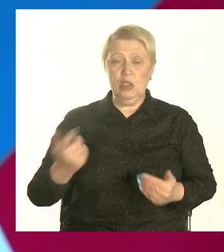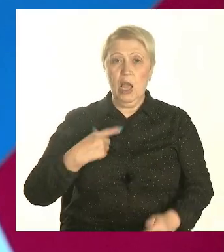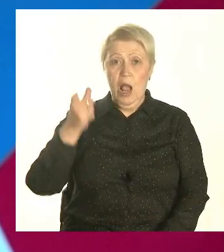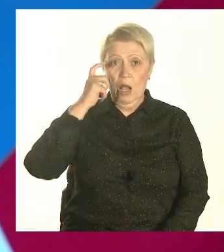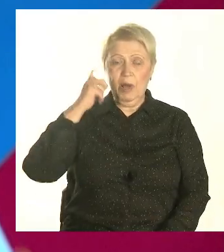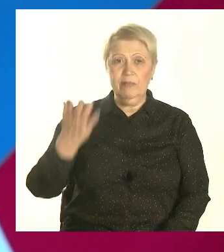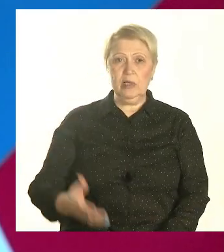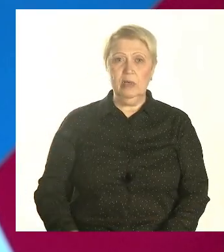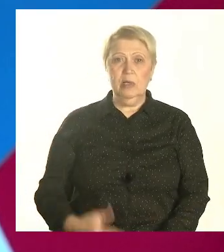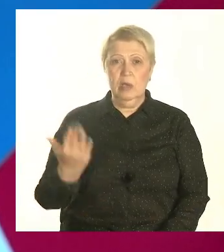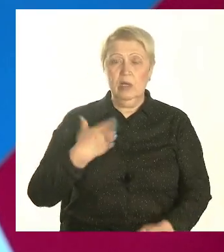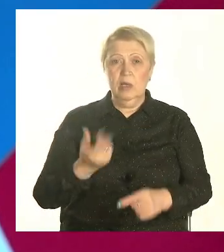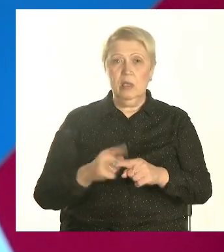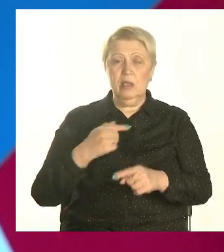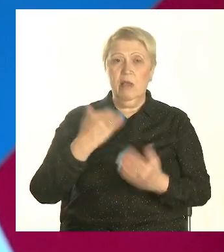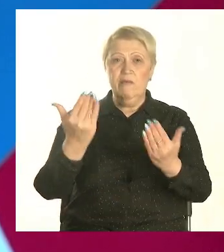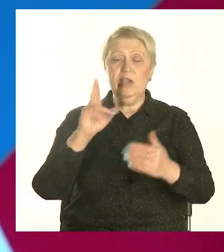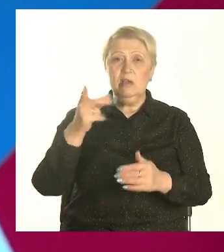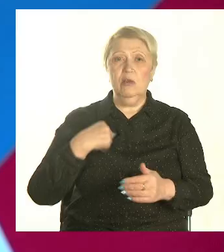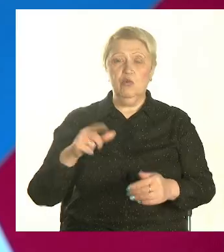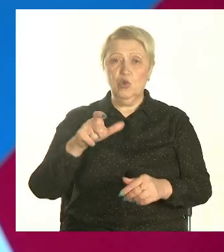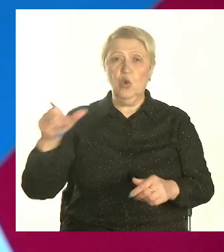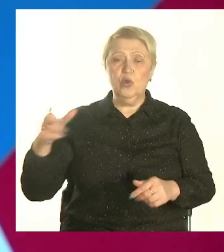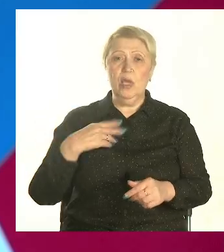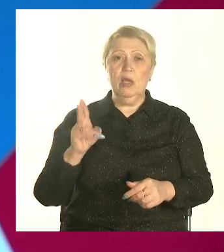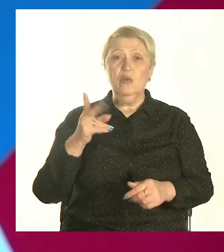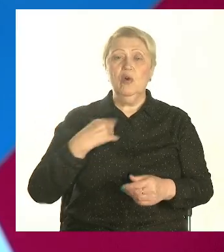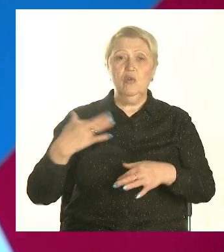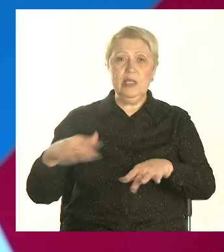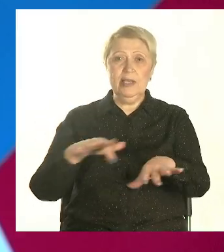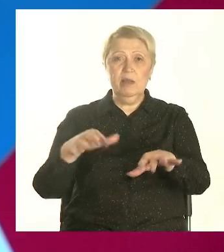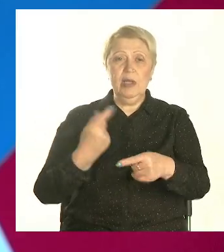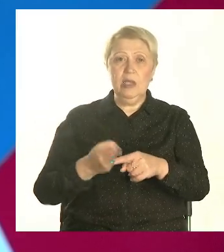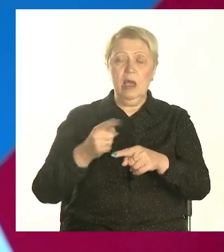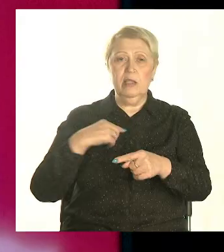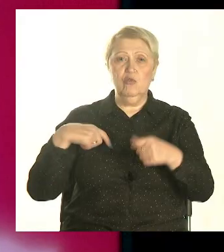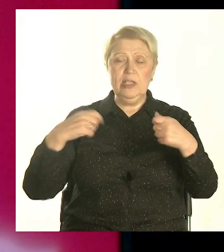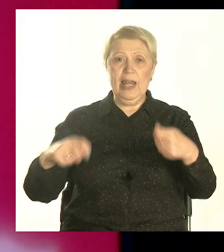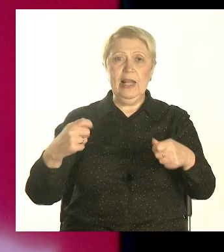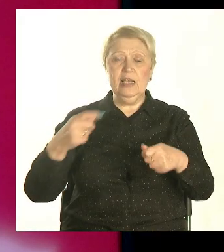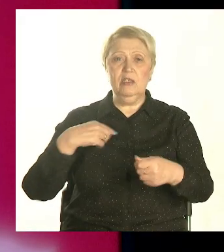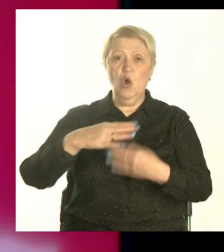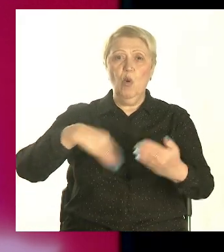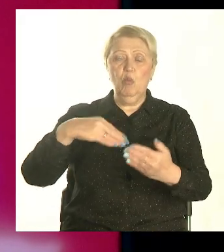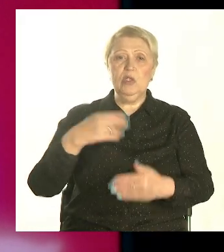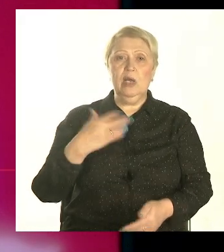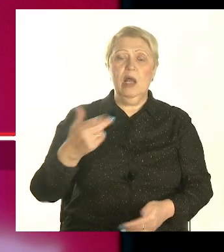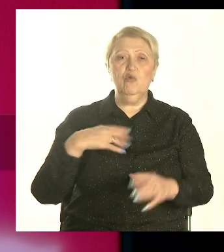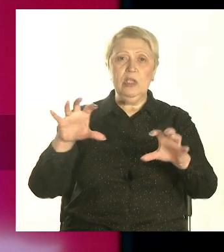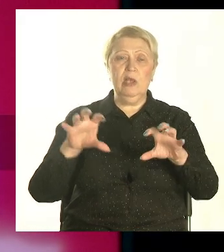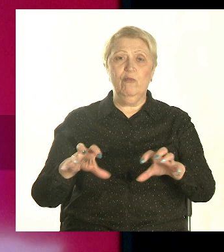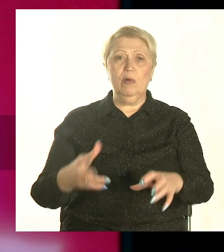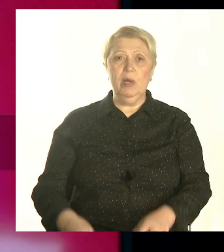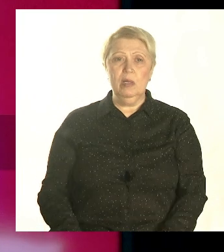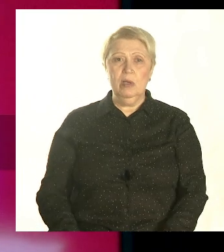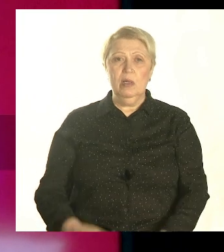Хабаровска, и для вас, как людей, которые занимаются непосредственно вот реализацией мусорной реформы у нас в регионе. Что заработало? Какие машины куда пошли?